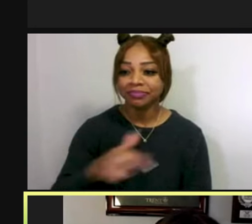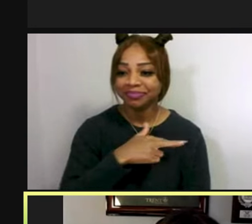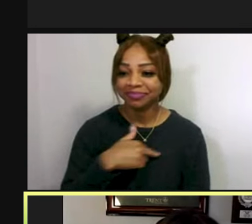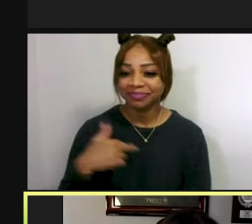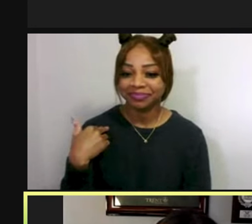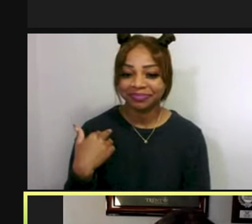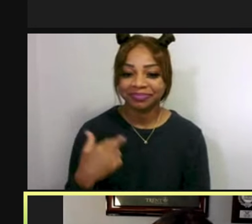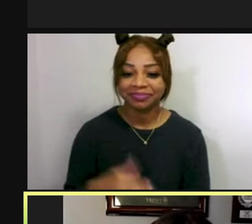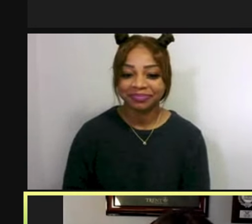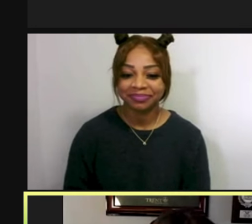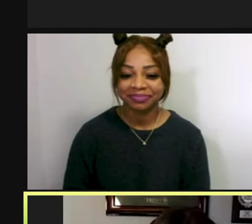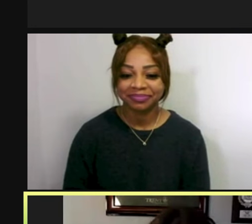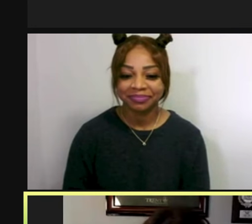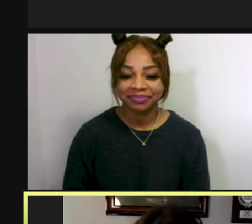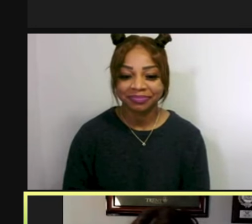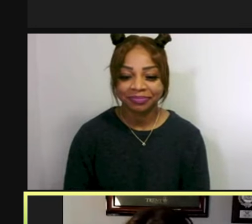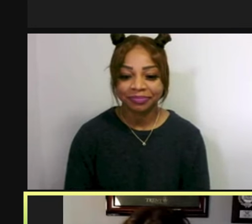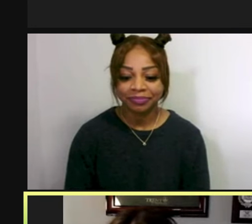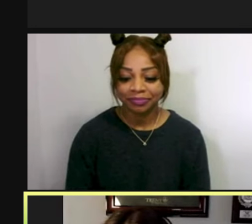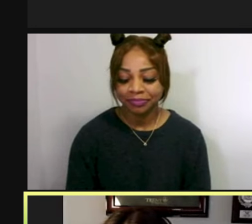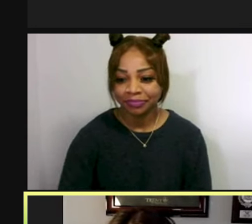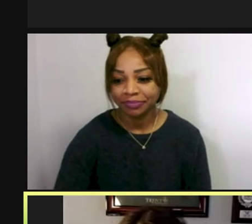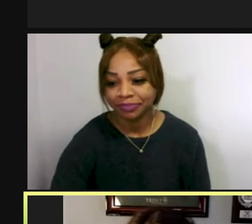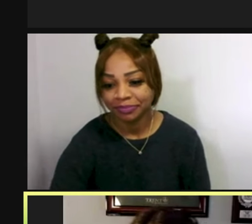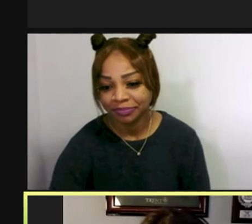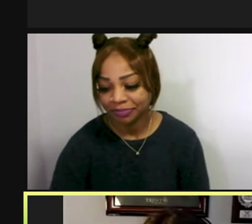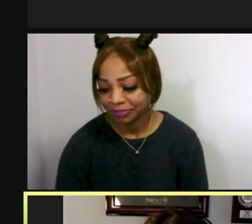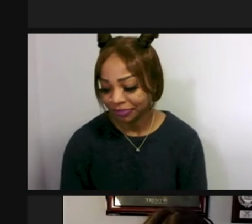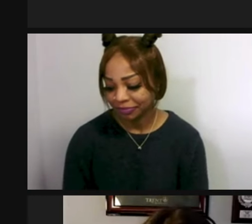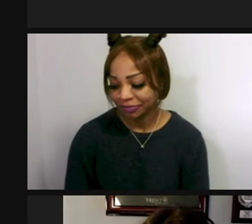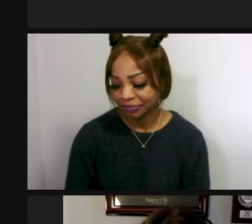Maintenant, je vais céder la parole à Rachel.